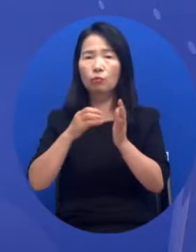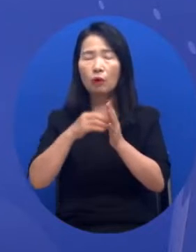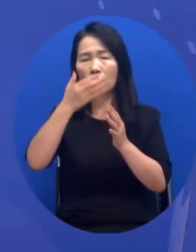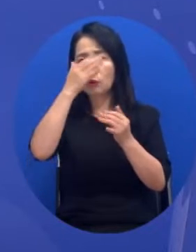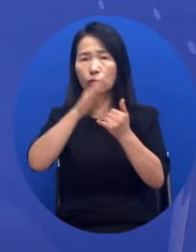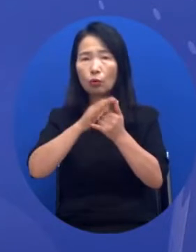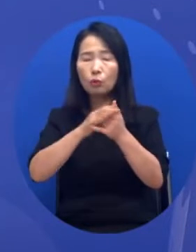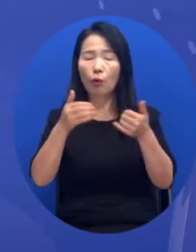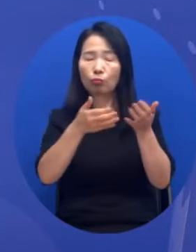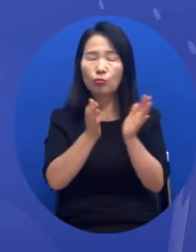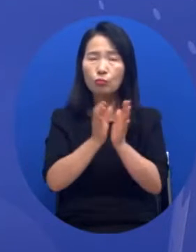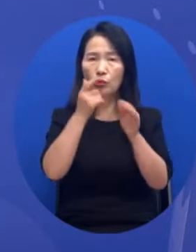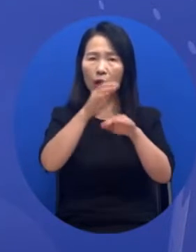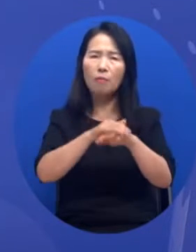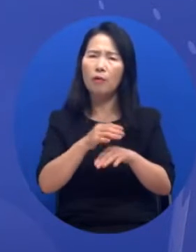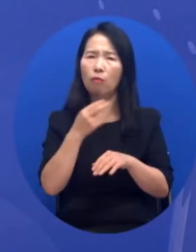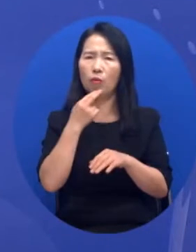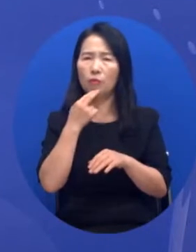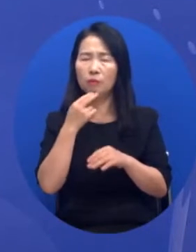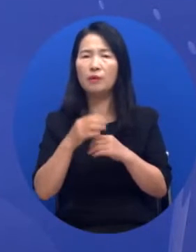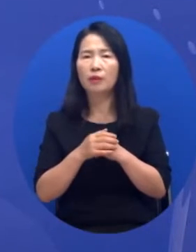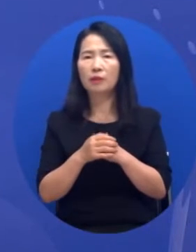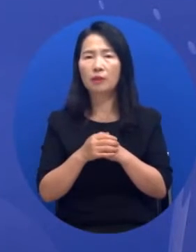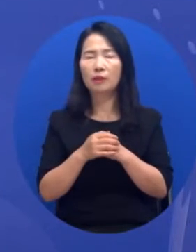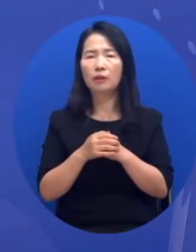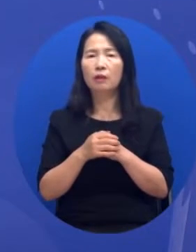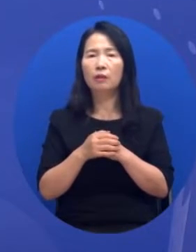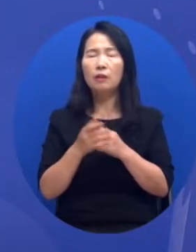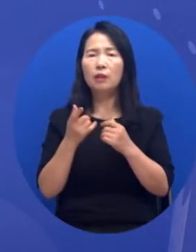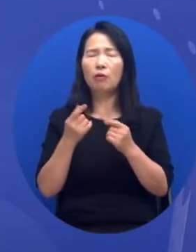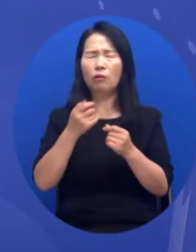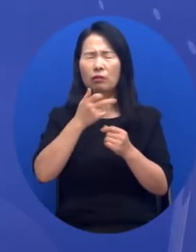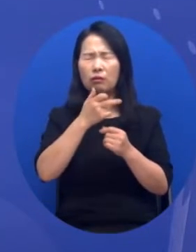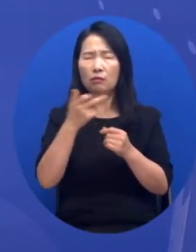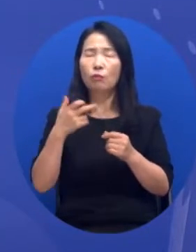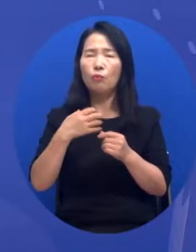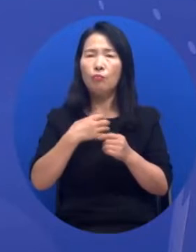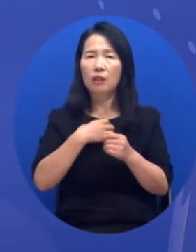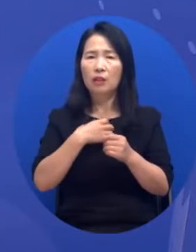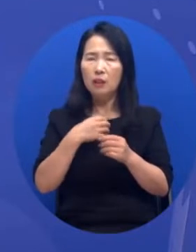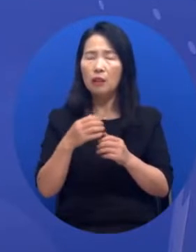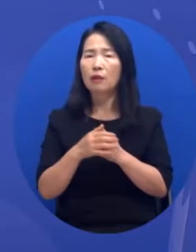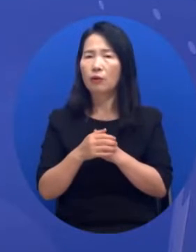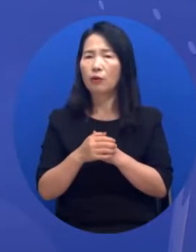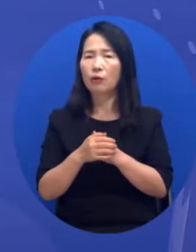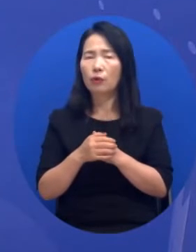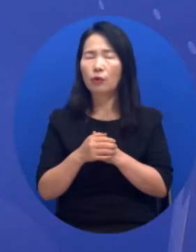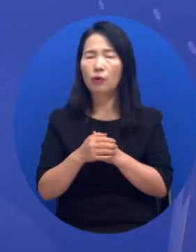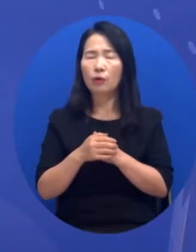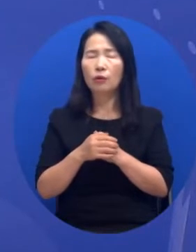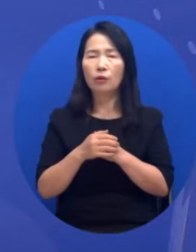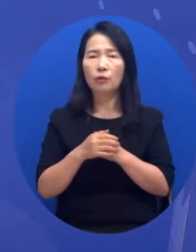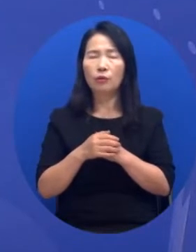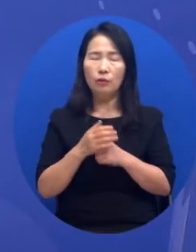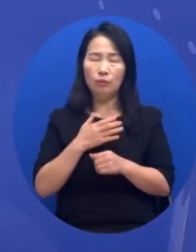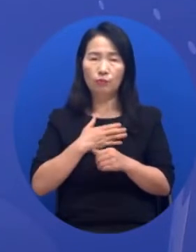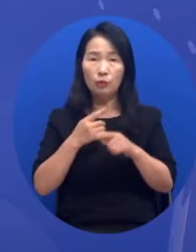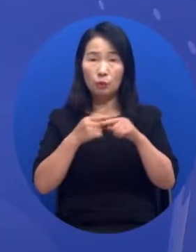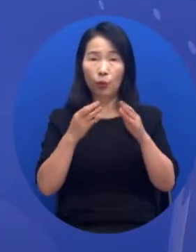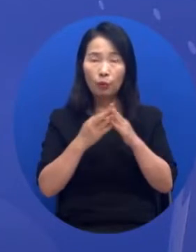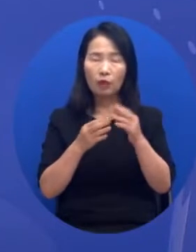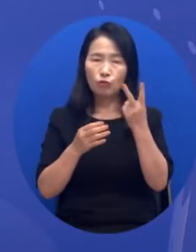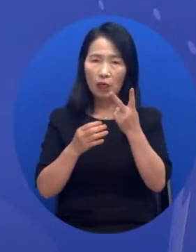없습니다. 청소년부 예배 따로가요. 이런 큰 위기인데요. 그래서 저희 교회는 이제 두 가지 부분을 좀